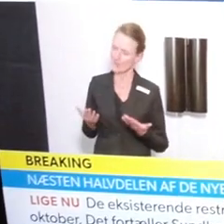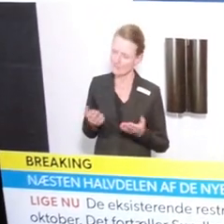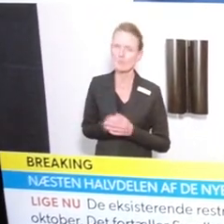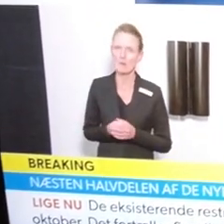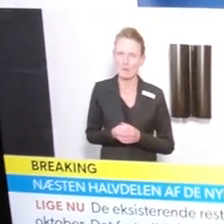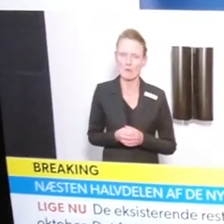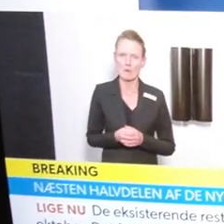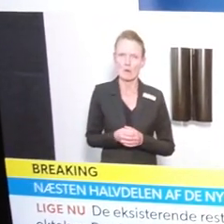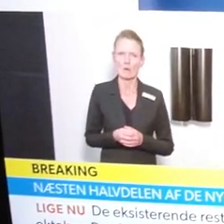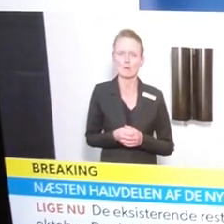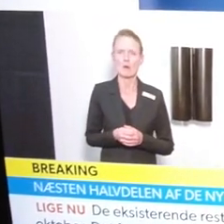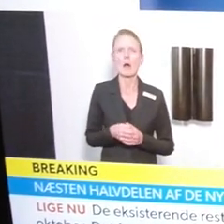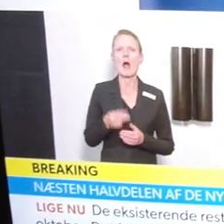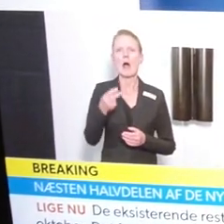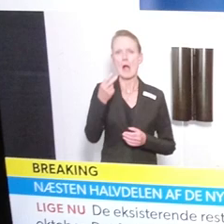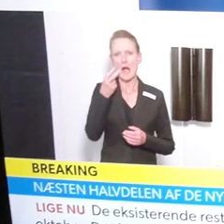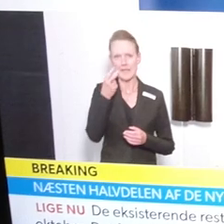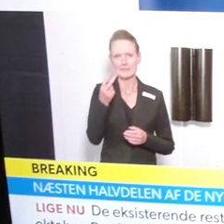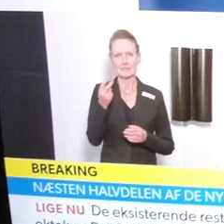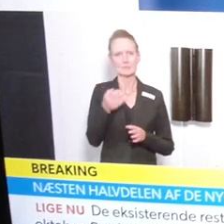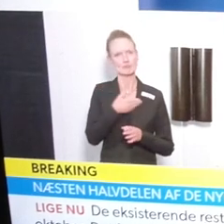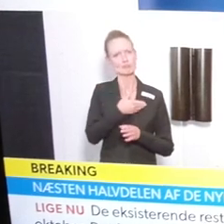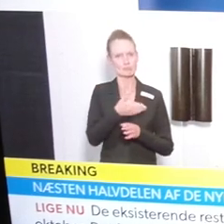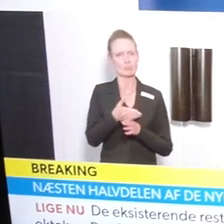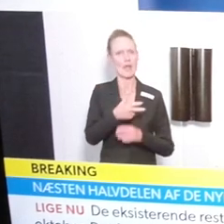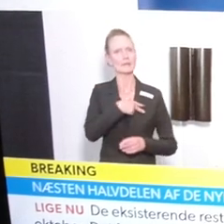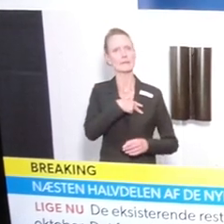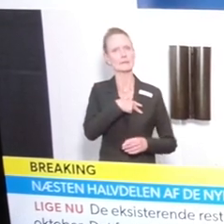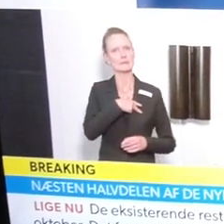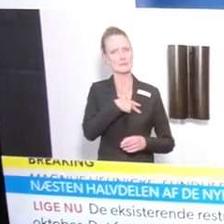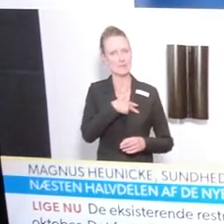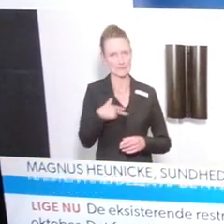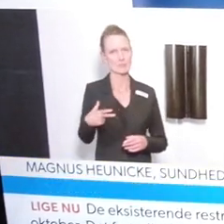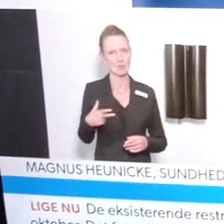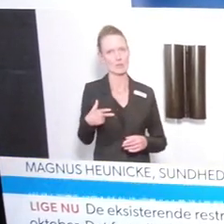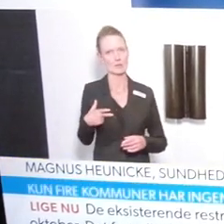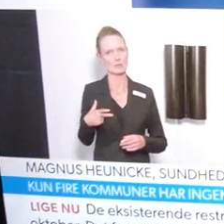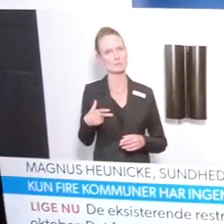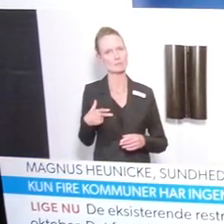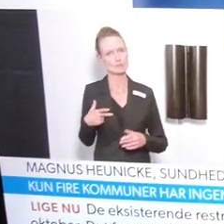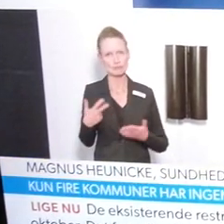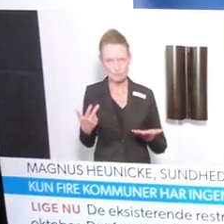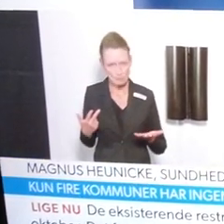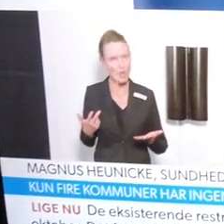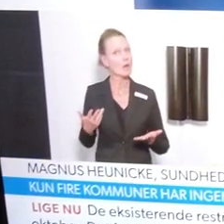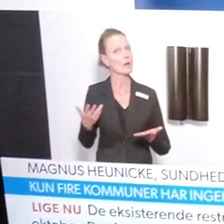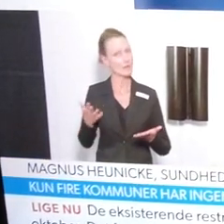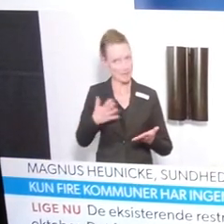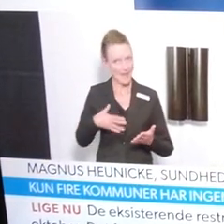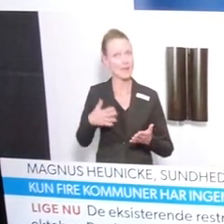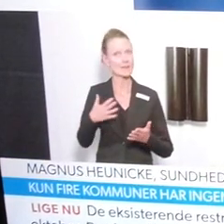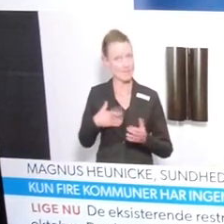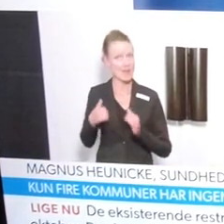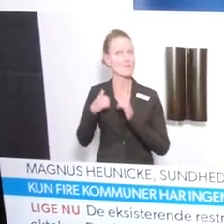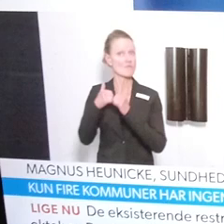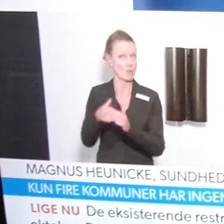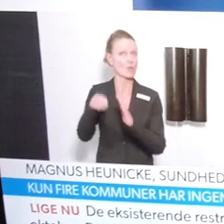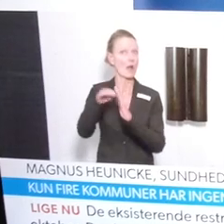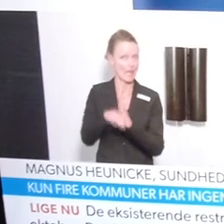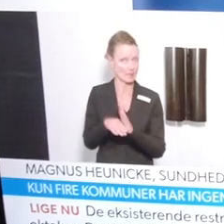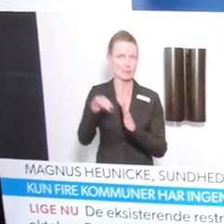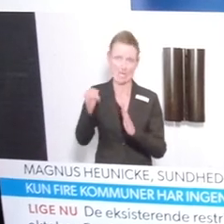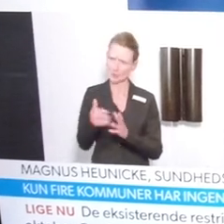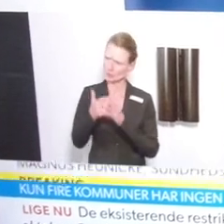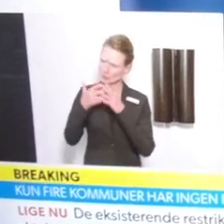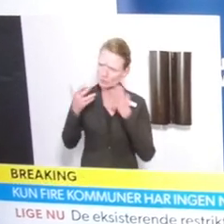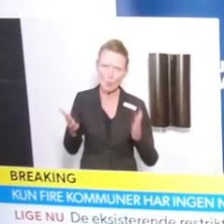danskerne i den danske befolkning bredt set i en meget høj grad efterlever og har et stort ønske om at efterleve både